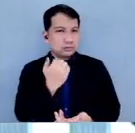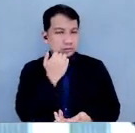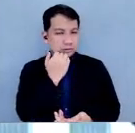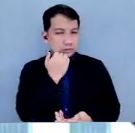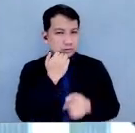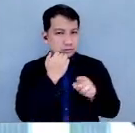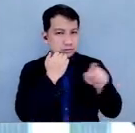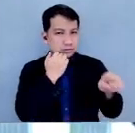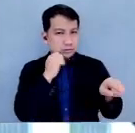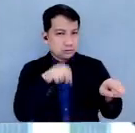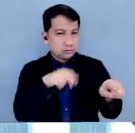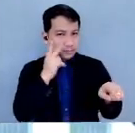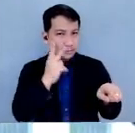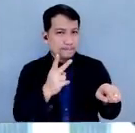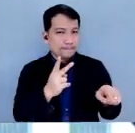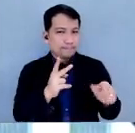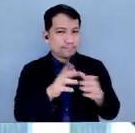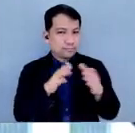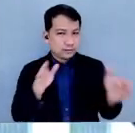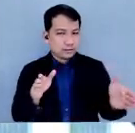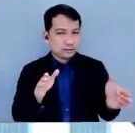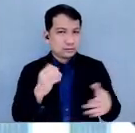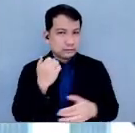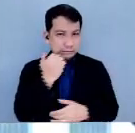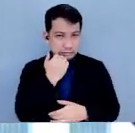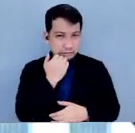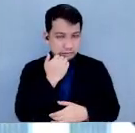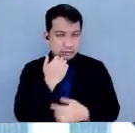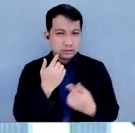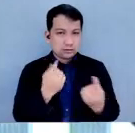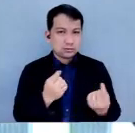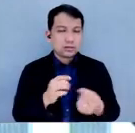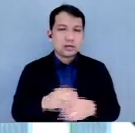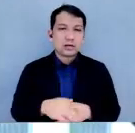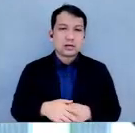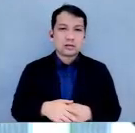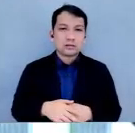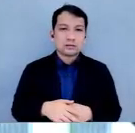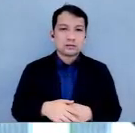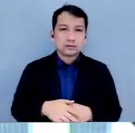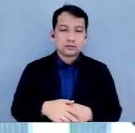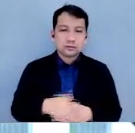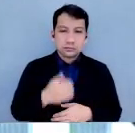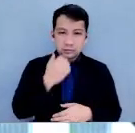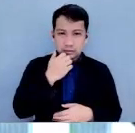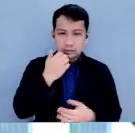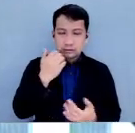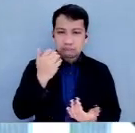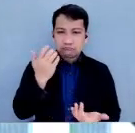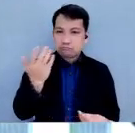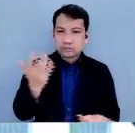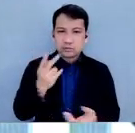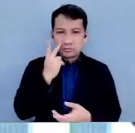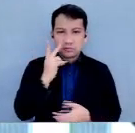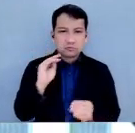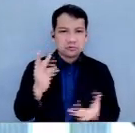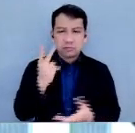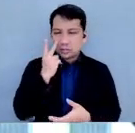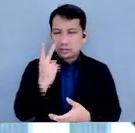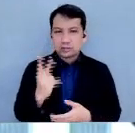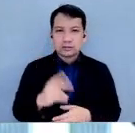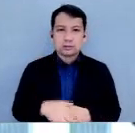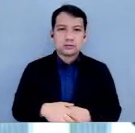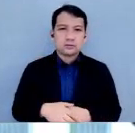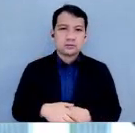yung big error, big mistake. Wala pa.